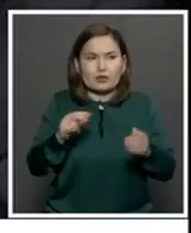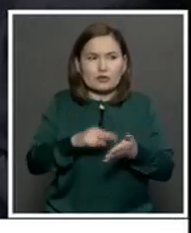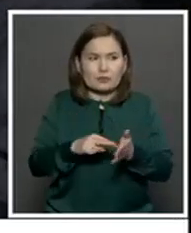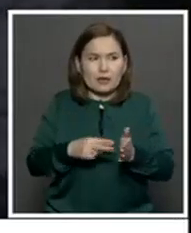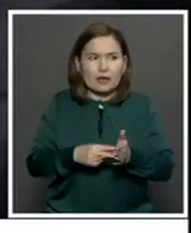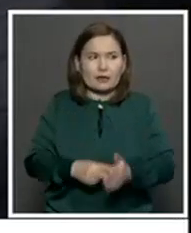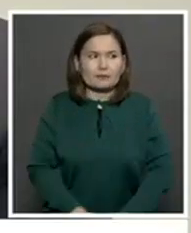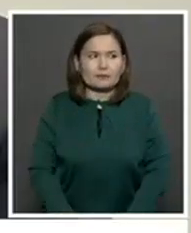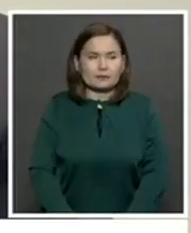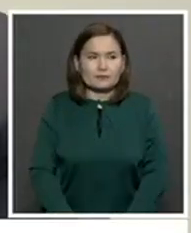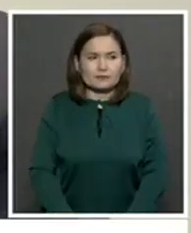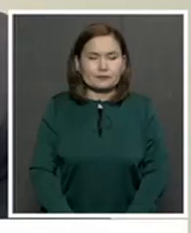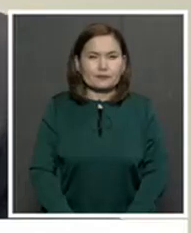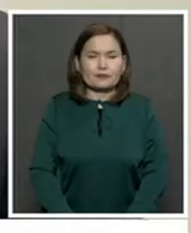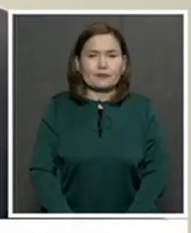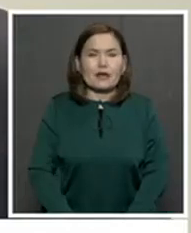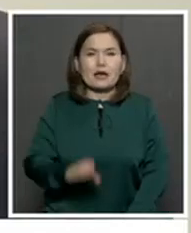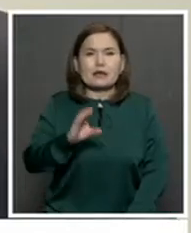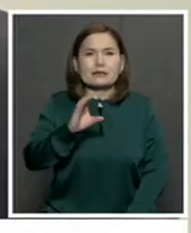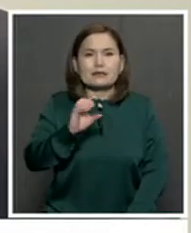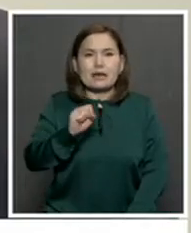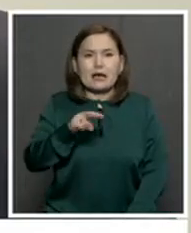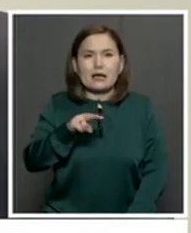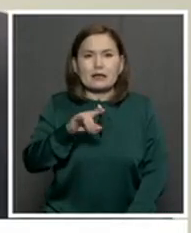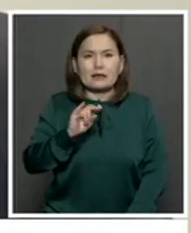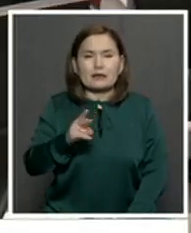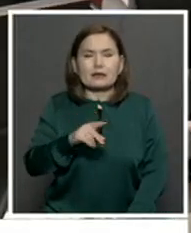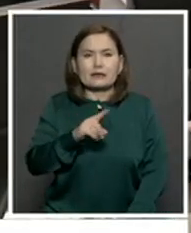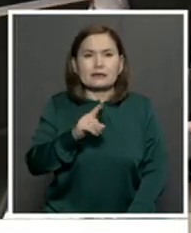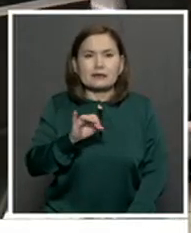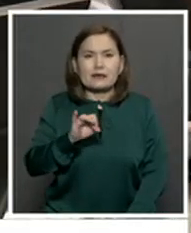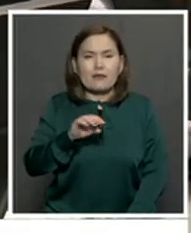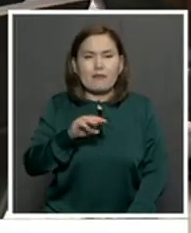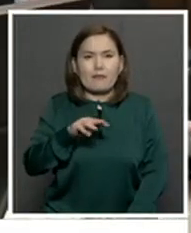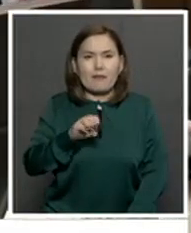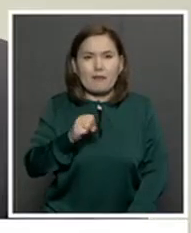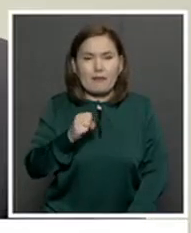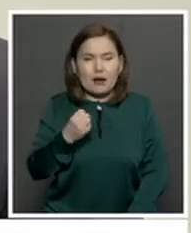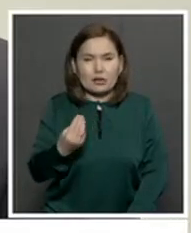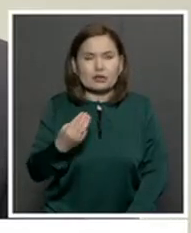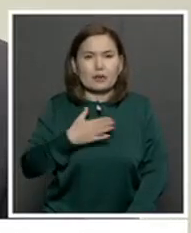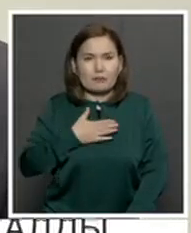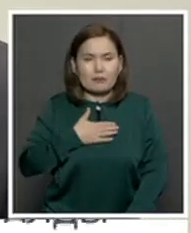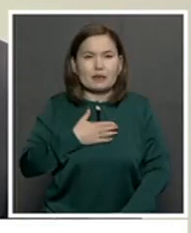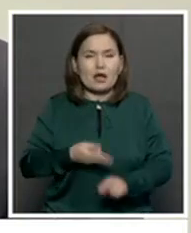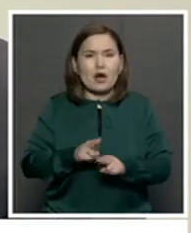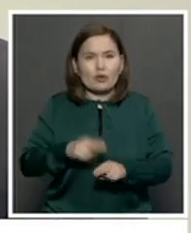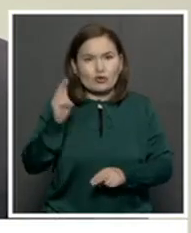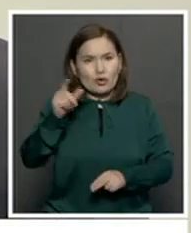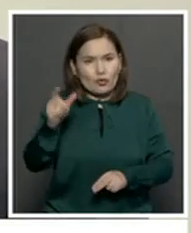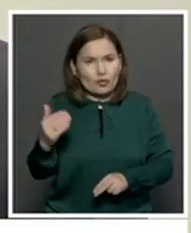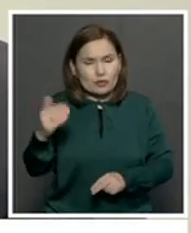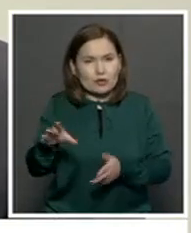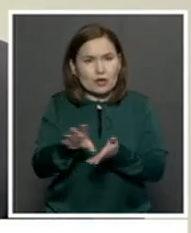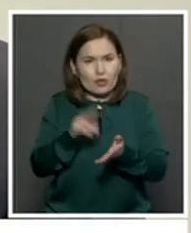жоспарланған. Салық Зимановтың тікелей шәкіртімін, қоласында қызмет жасадым. Отандық заң ғылымы ғана емес, бүкіл